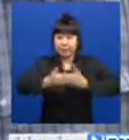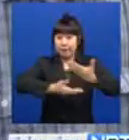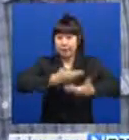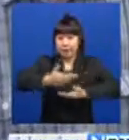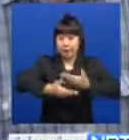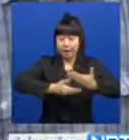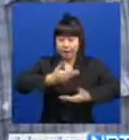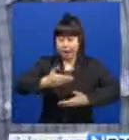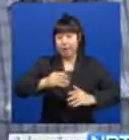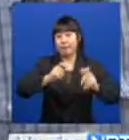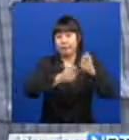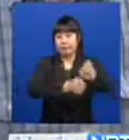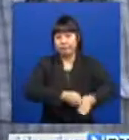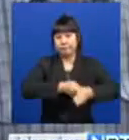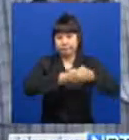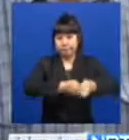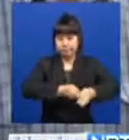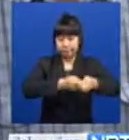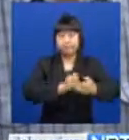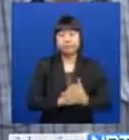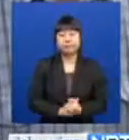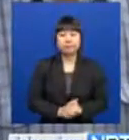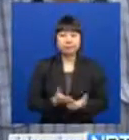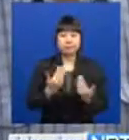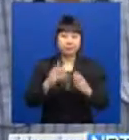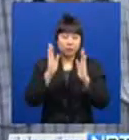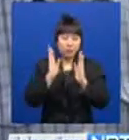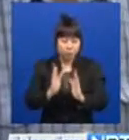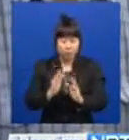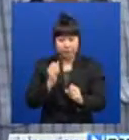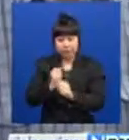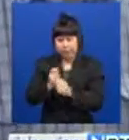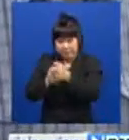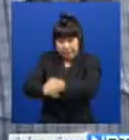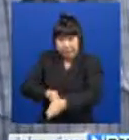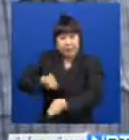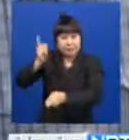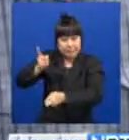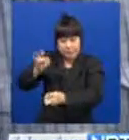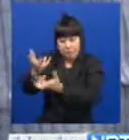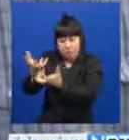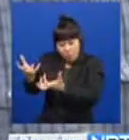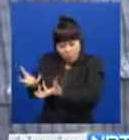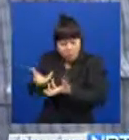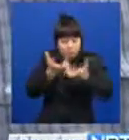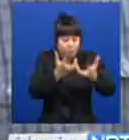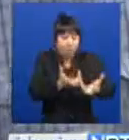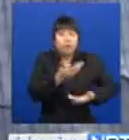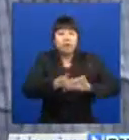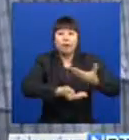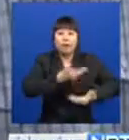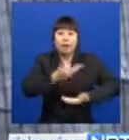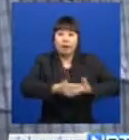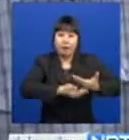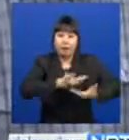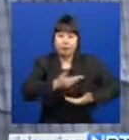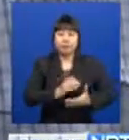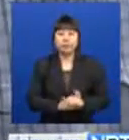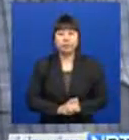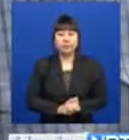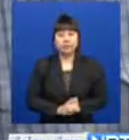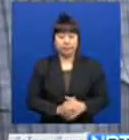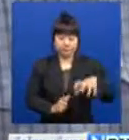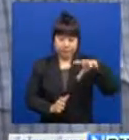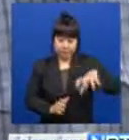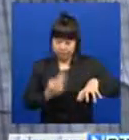าก็โดยให้เป็นการเอาผู้ผลิตหรือเกษตรกรตัวจริงๆมาจำหน่ายณตลาดที่พื้น